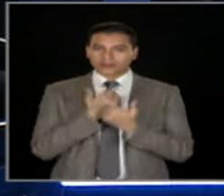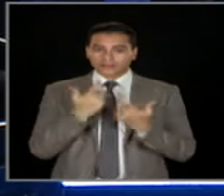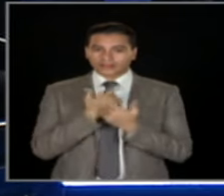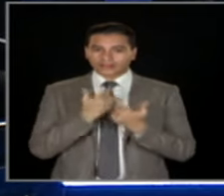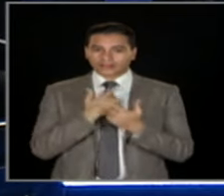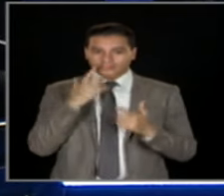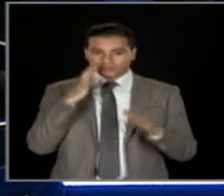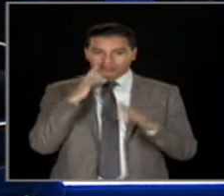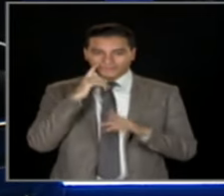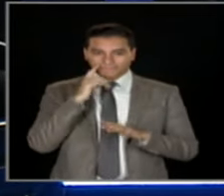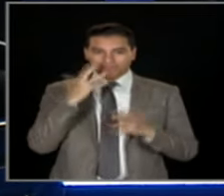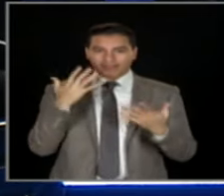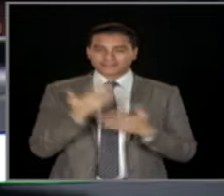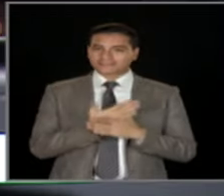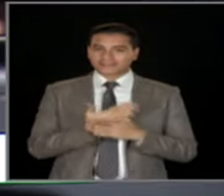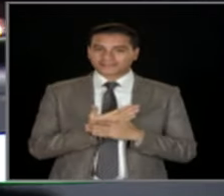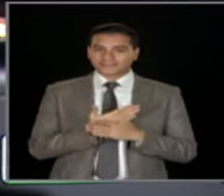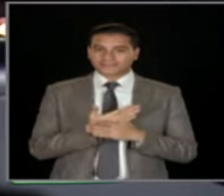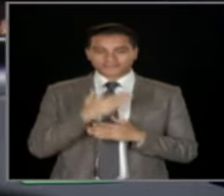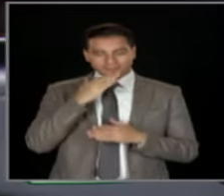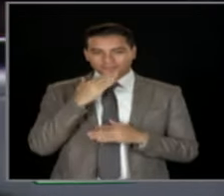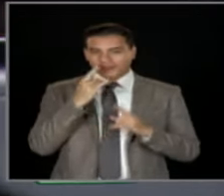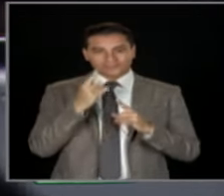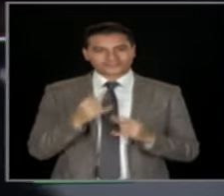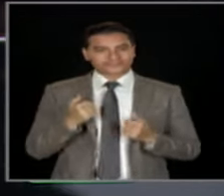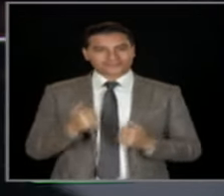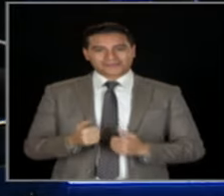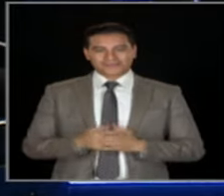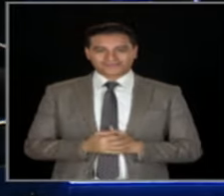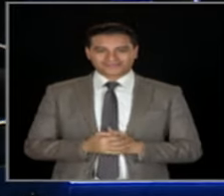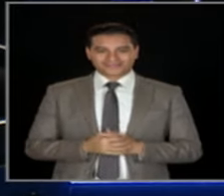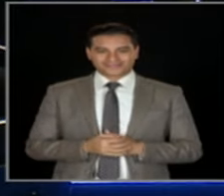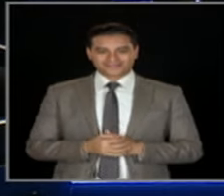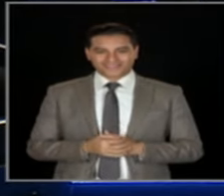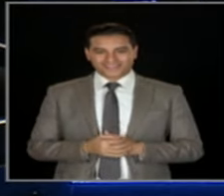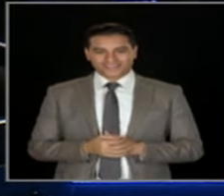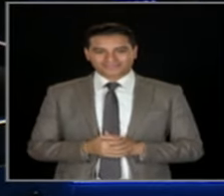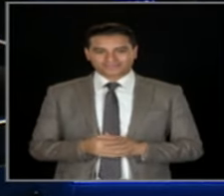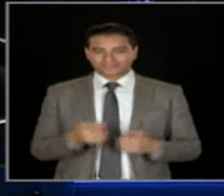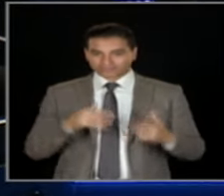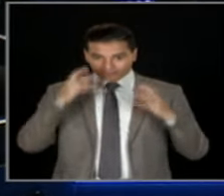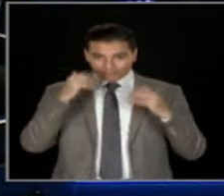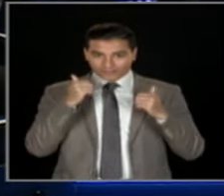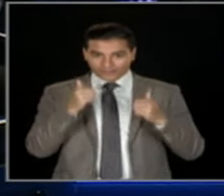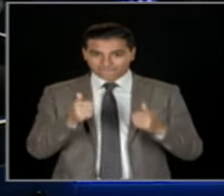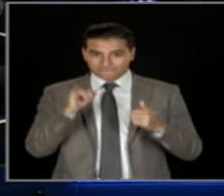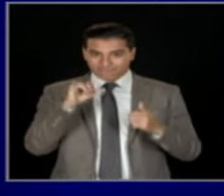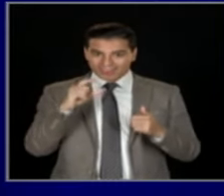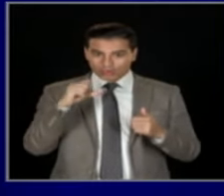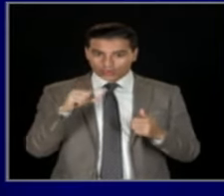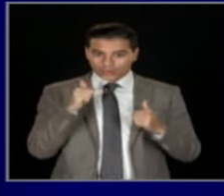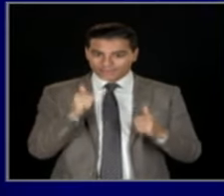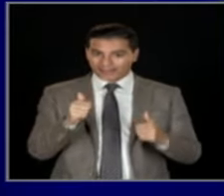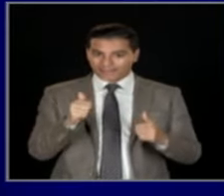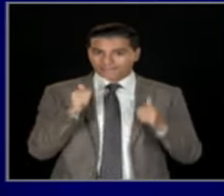ازيك يا كلاوديا؟ الحمد لله الحمد لله، نشكر ربنا. الحمد لله. نطمن على ميدو. ميدو